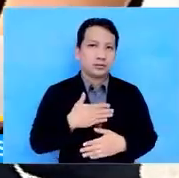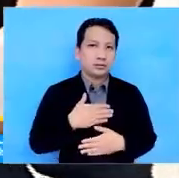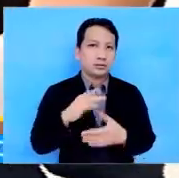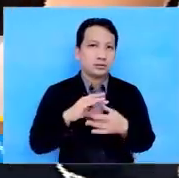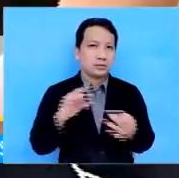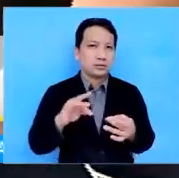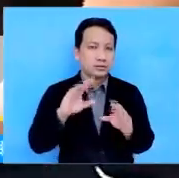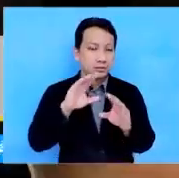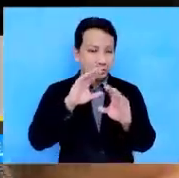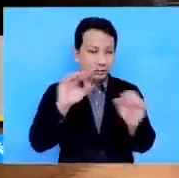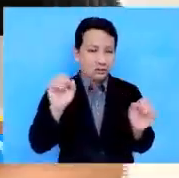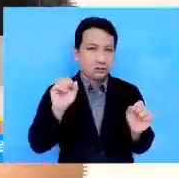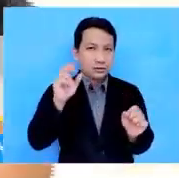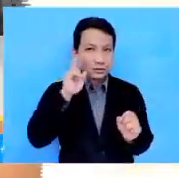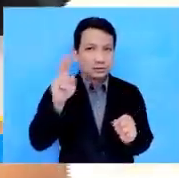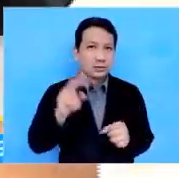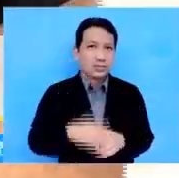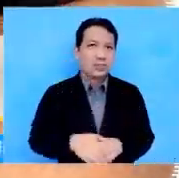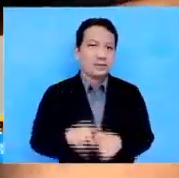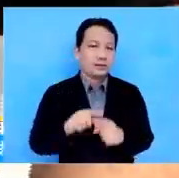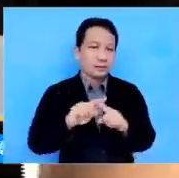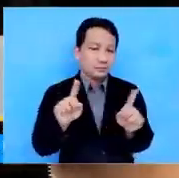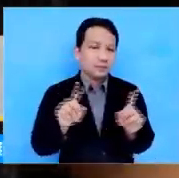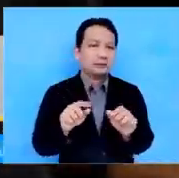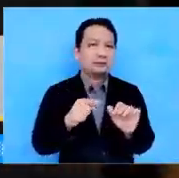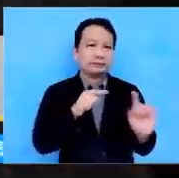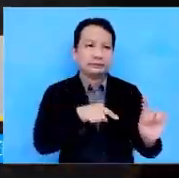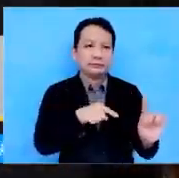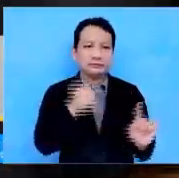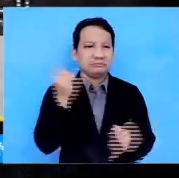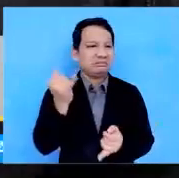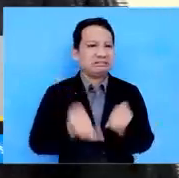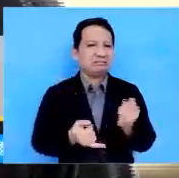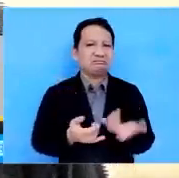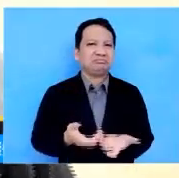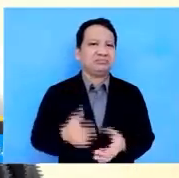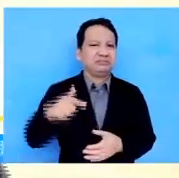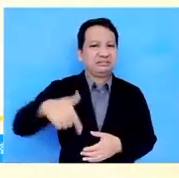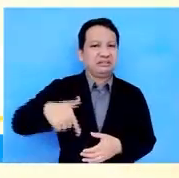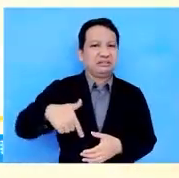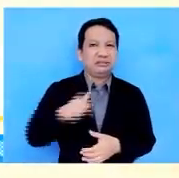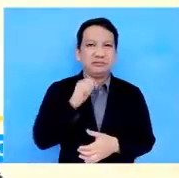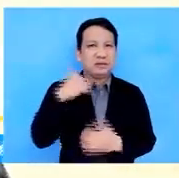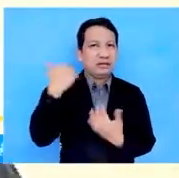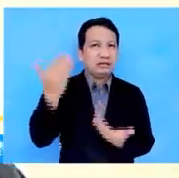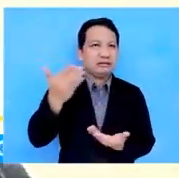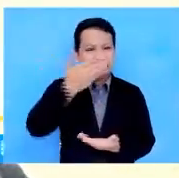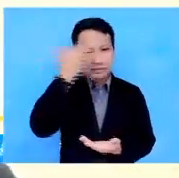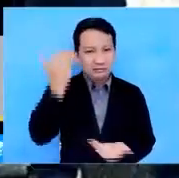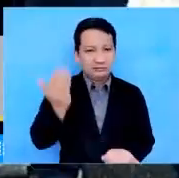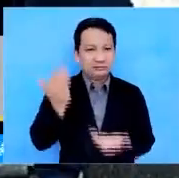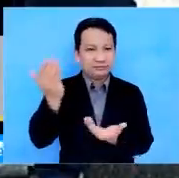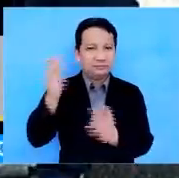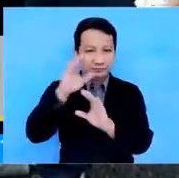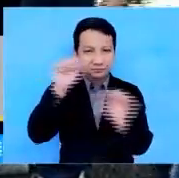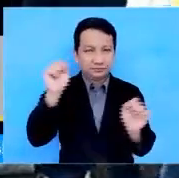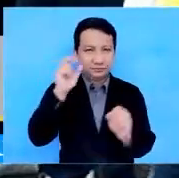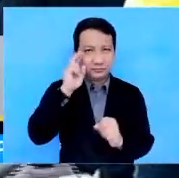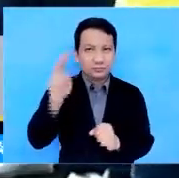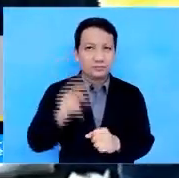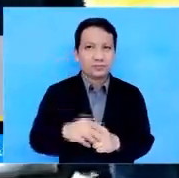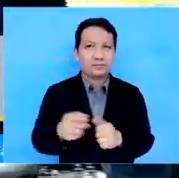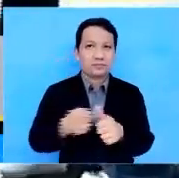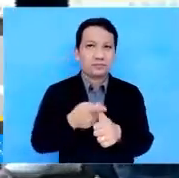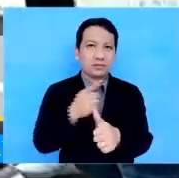ni Pangulong Marcos. Pero giit niya, tila huli na ang lahat at sana ay dati pa itong iminungkahi ng Pangulo. Nauna na